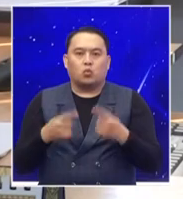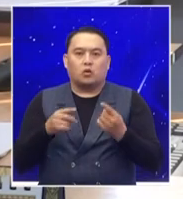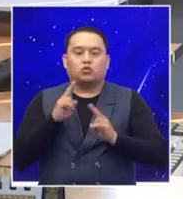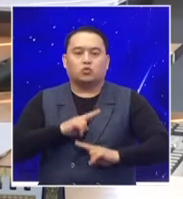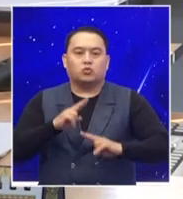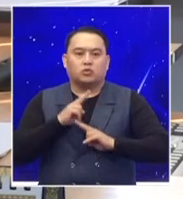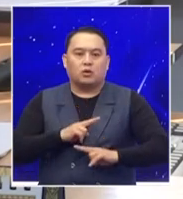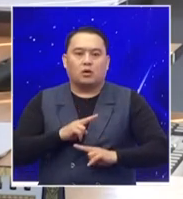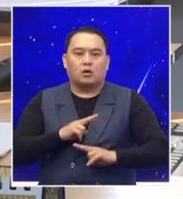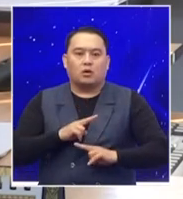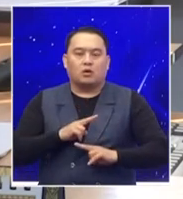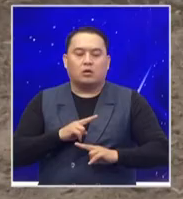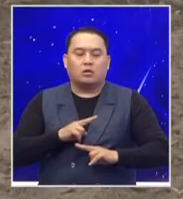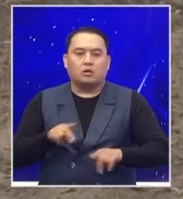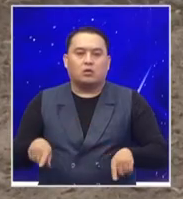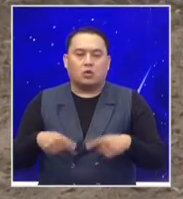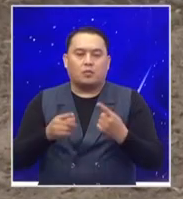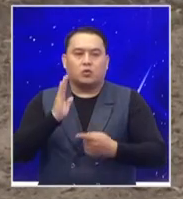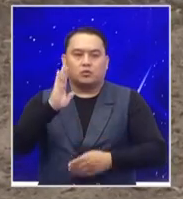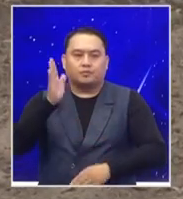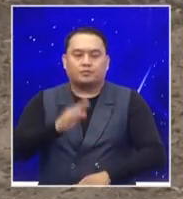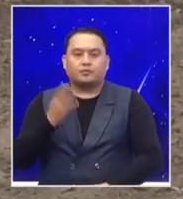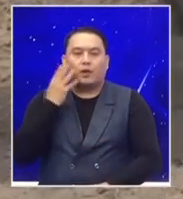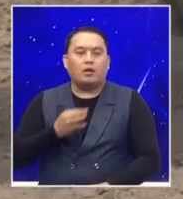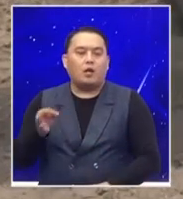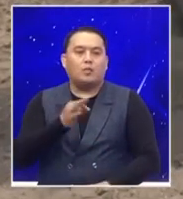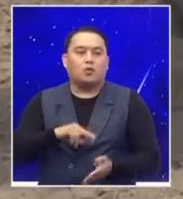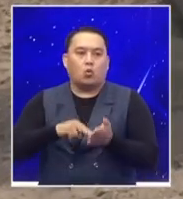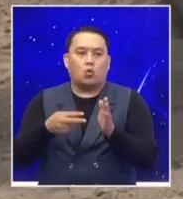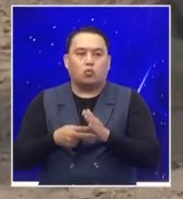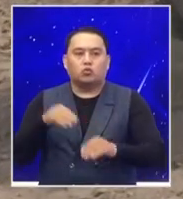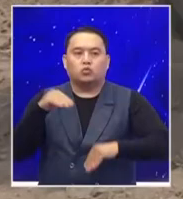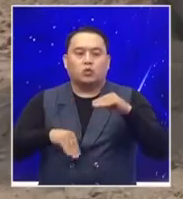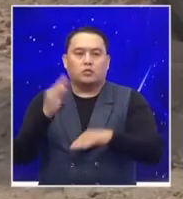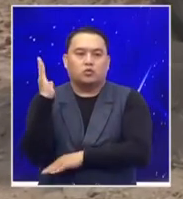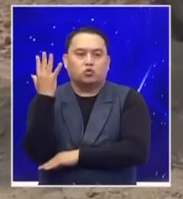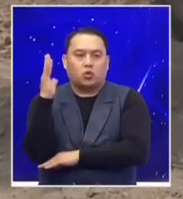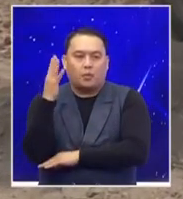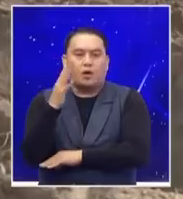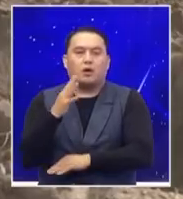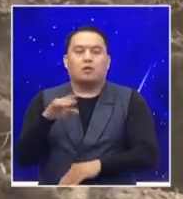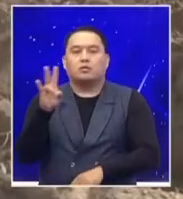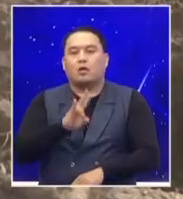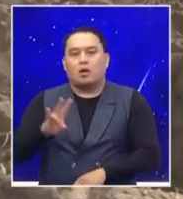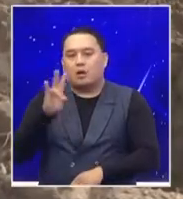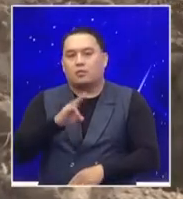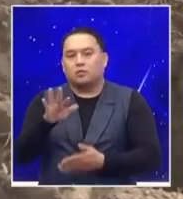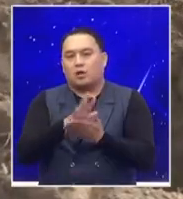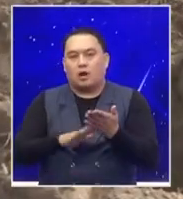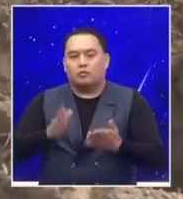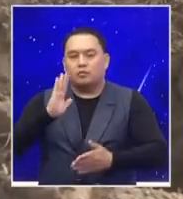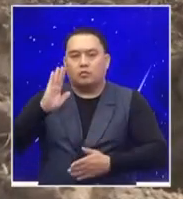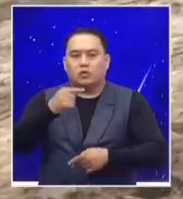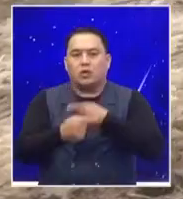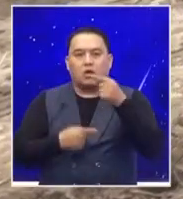жұмыстар атқарамыз. Алматы облысында биылғы жоспарланған көшет отырғызу жұмыстары қараша айының аяғына дейін жалғасады.